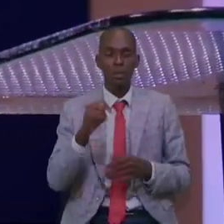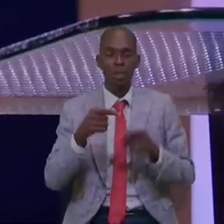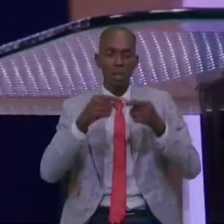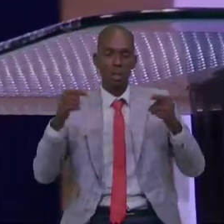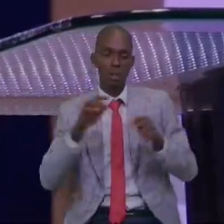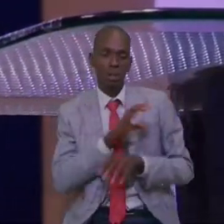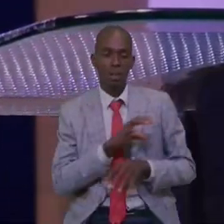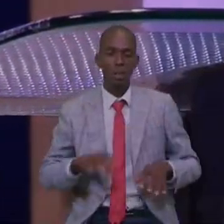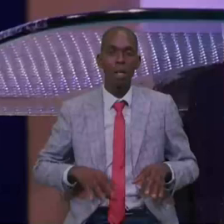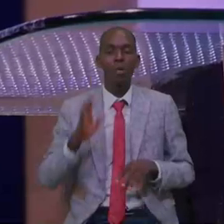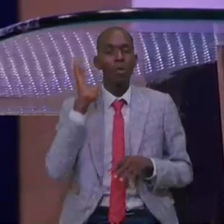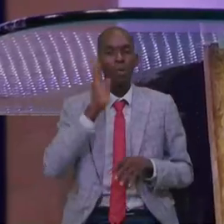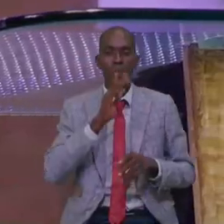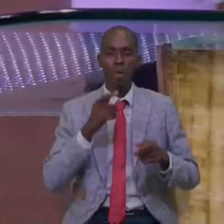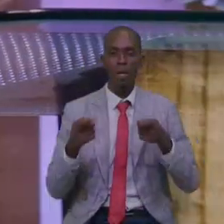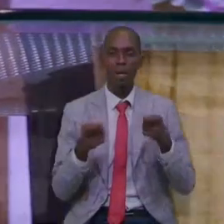de l'Antéchrist-là,